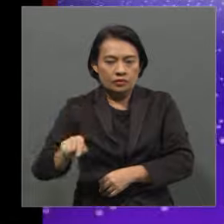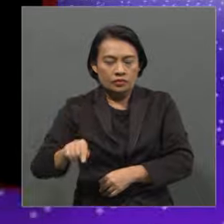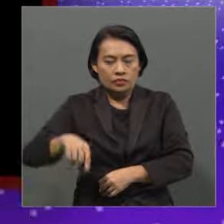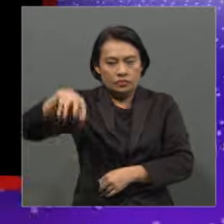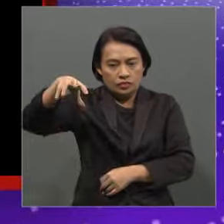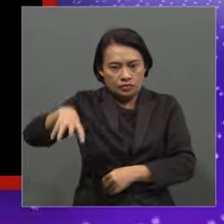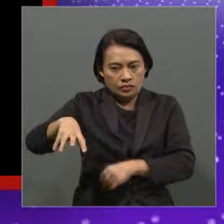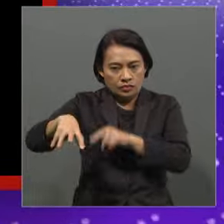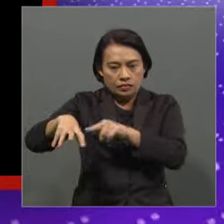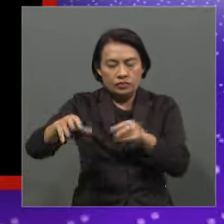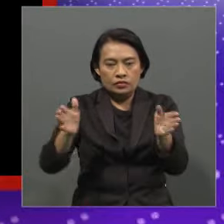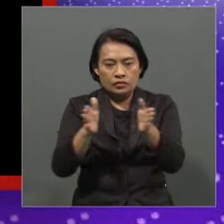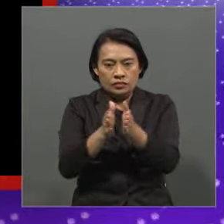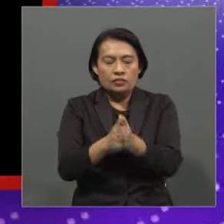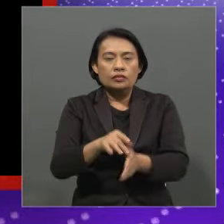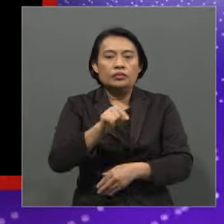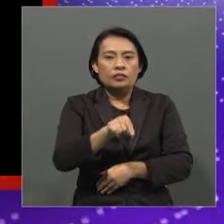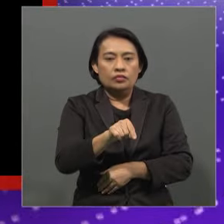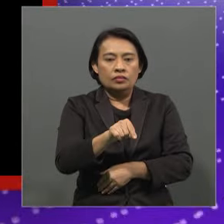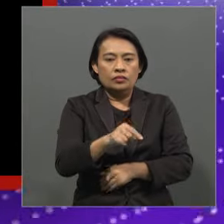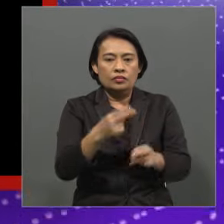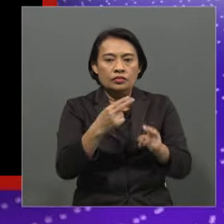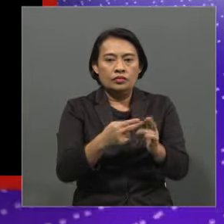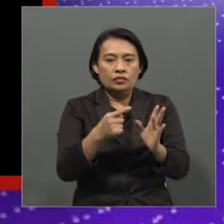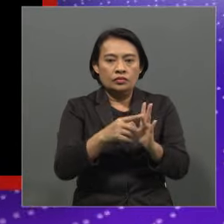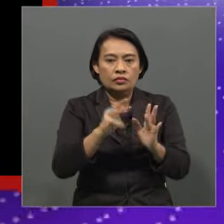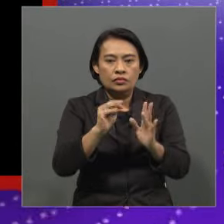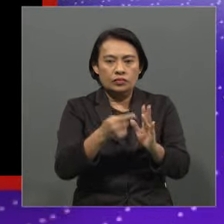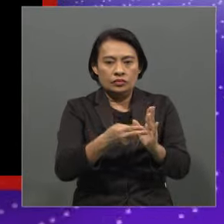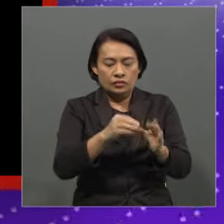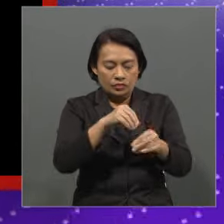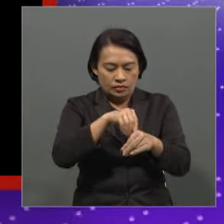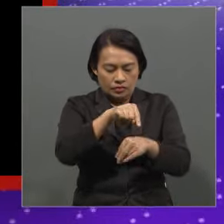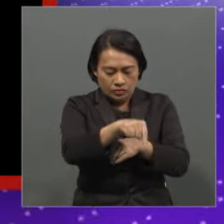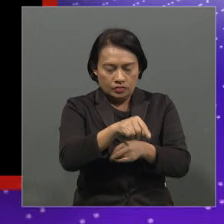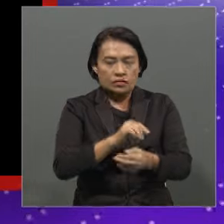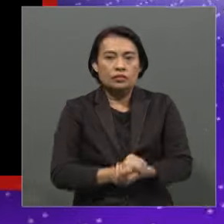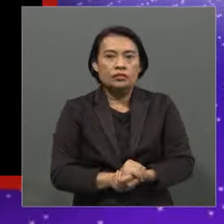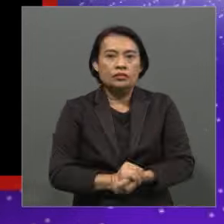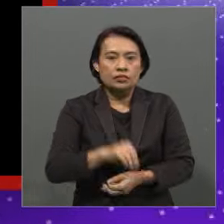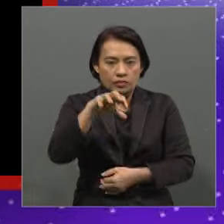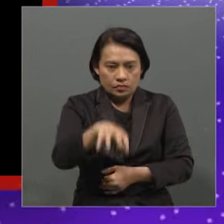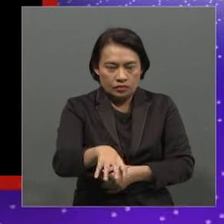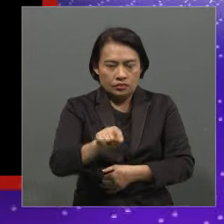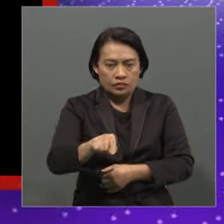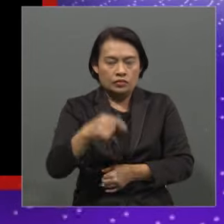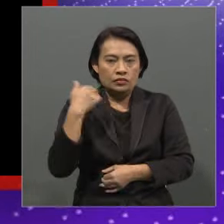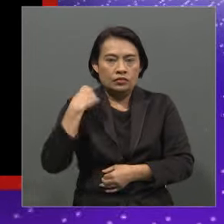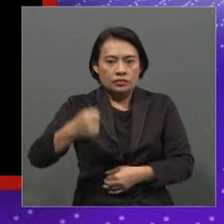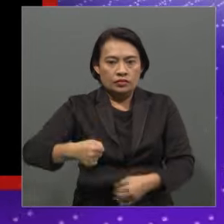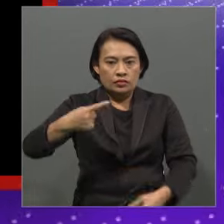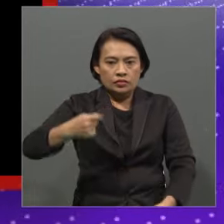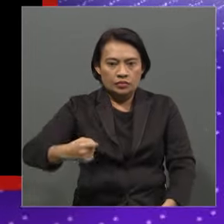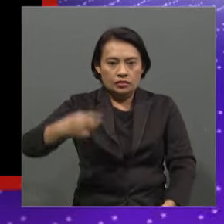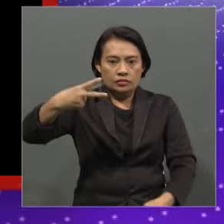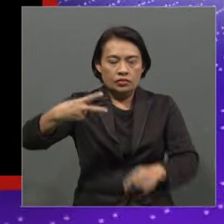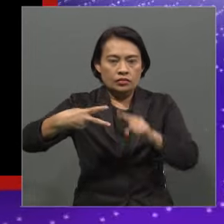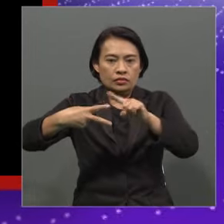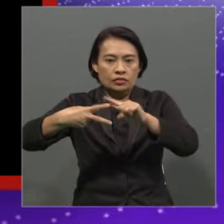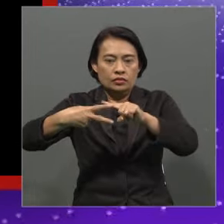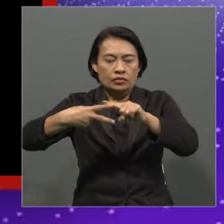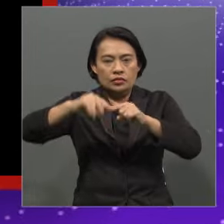เดียวกับแดน 2นี่แหละนะครับที่ทางคุณเมธีถูกคุมขังอยู่นะครับแต่อาคารหลังเนี้ยมันเป็น 2ชั้นห้องกักโรคเนี่ยมันอยู่ด้านบน